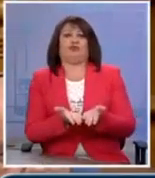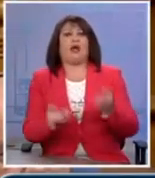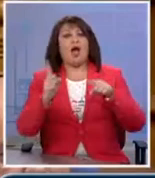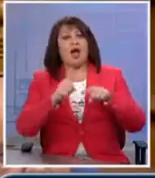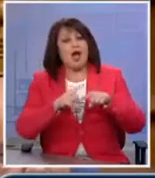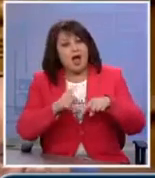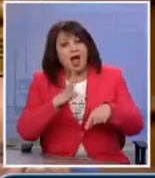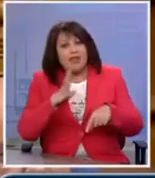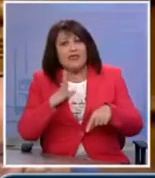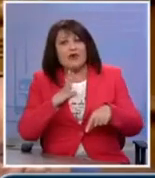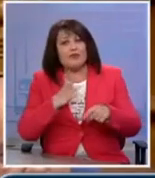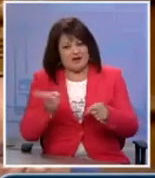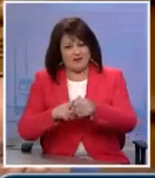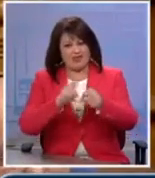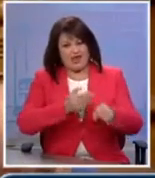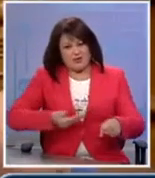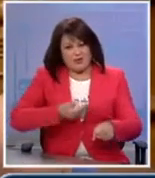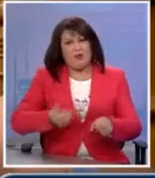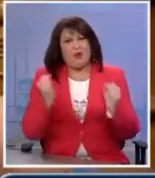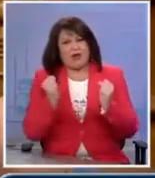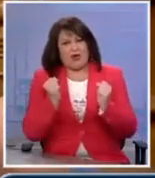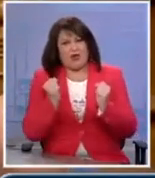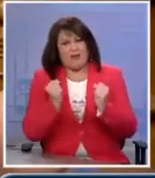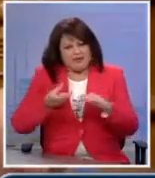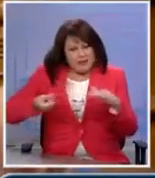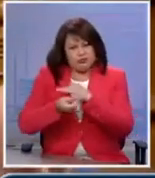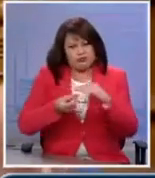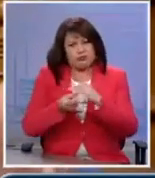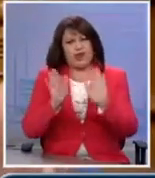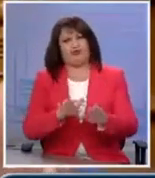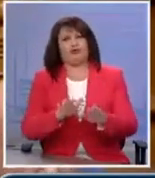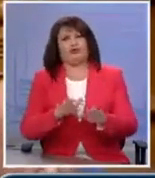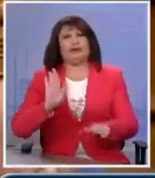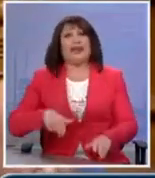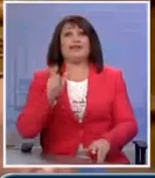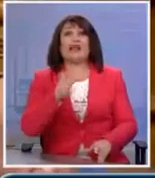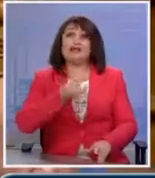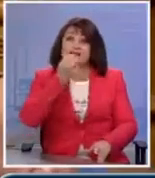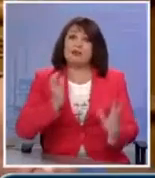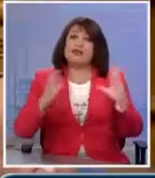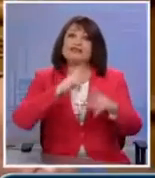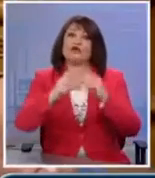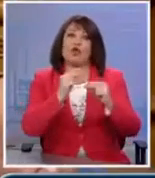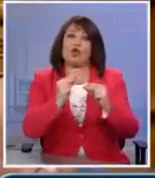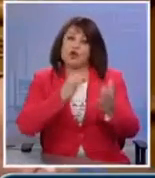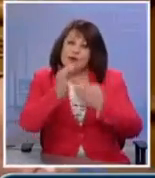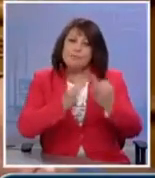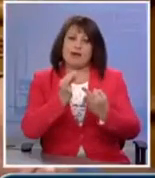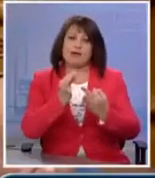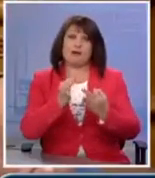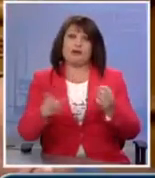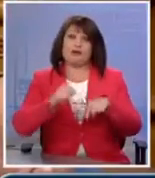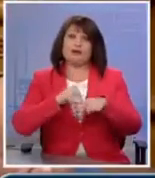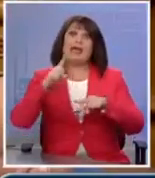μας, να πεθαίνουν από την πείνα ή από το κρύο. Και αυτή ήταν η τελευταία μου λέξη και στη Σύνοδο Κορυφής. Παρά το γεγονός ότι η χώρα μας